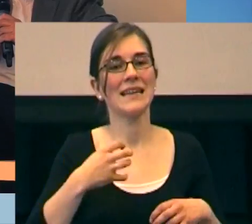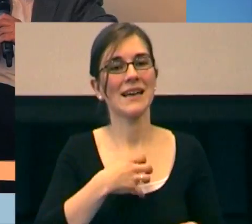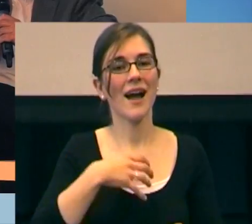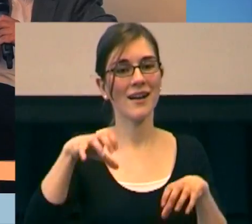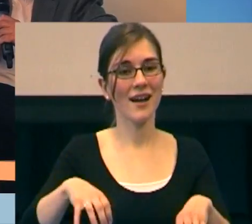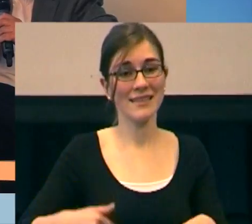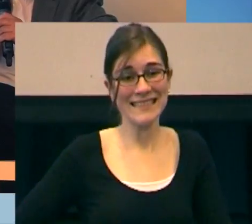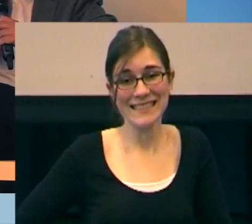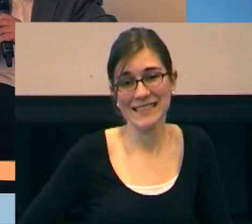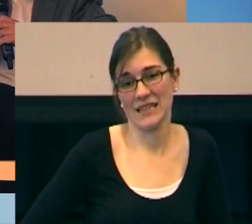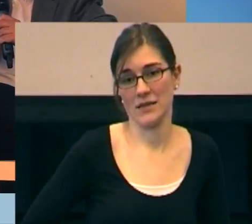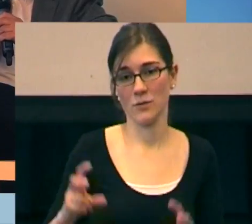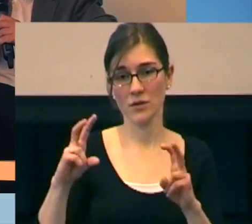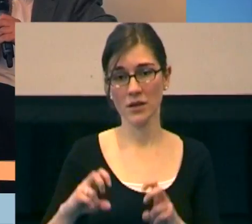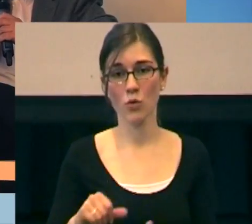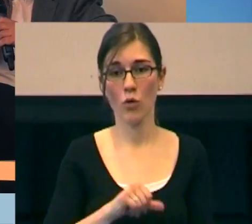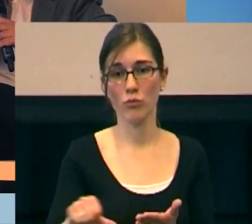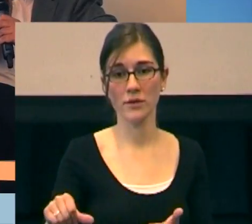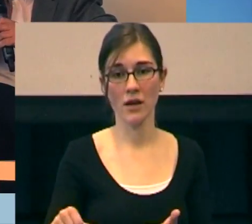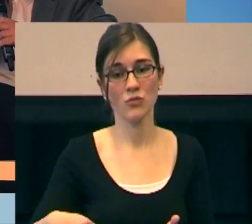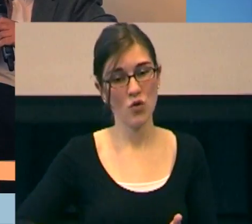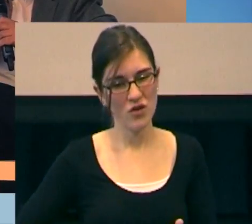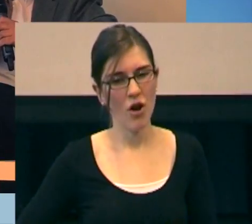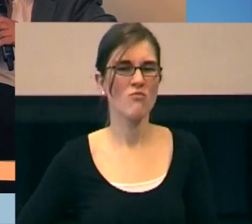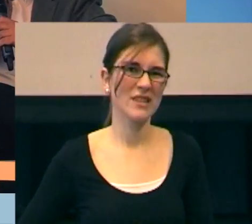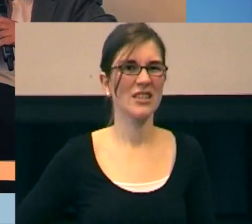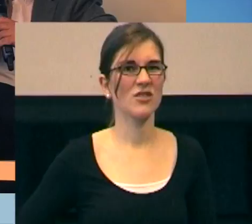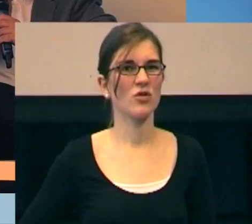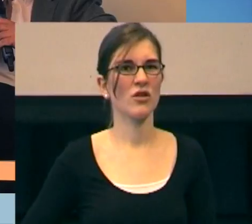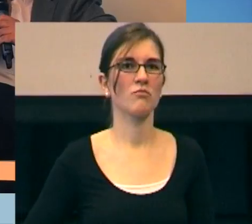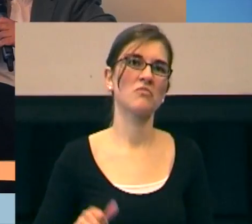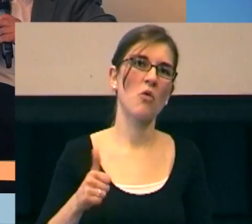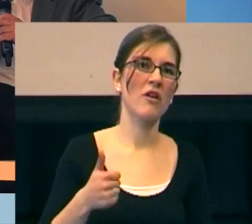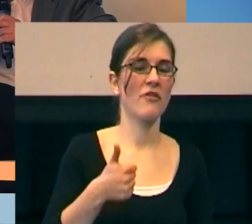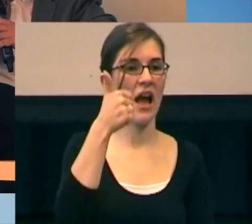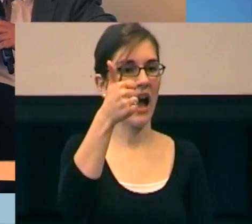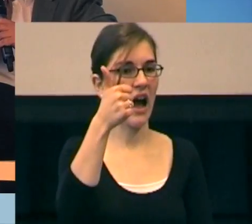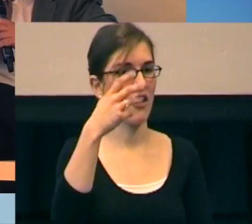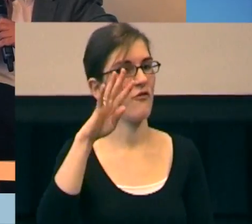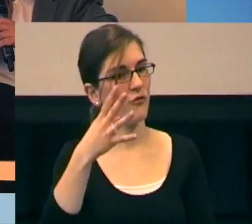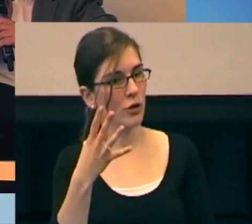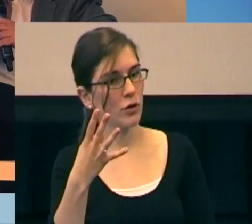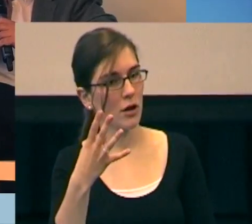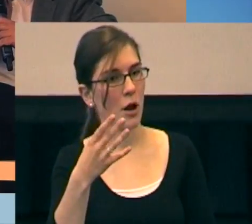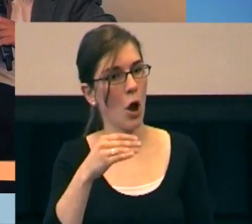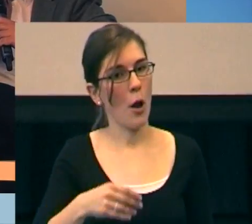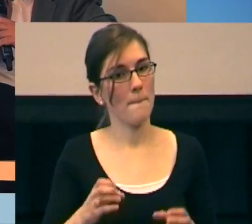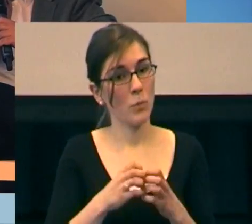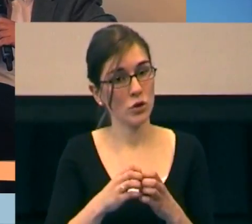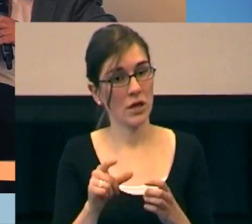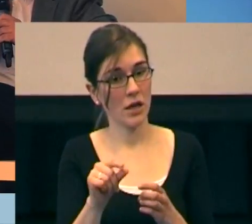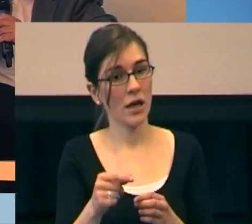Prostatakrebs mit der Tastuntersuchung finden wir ungefähr ein Viertel aller Prostatakrebse das heißt drei Viertel finden wir nicht über die